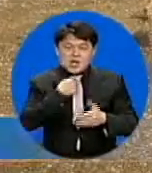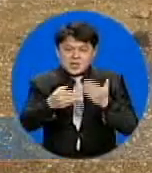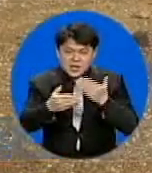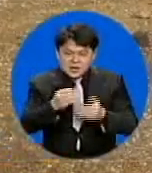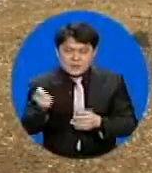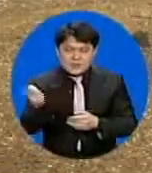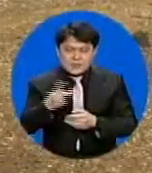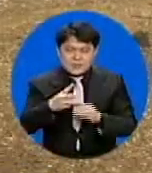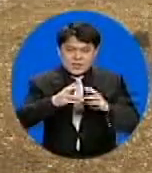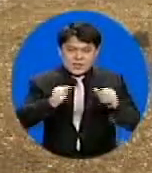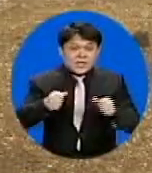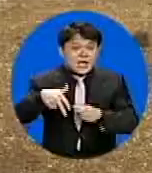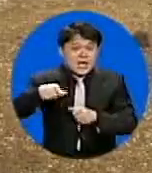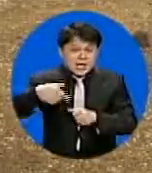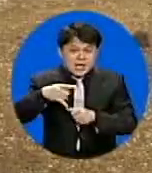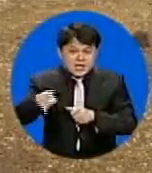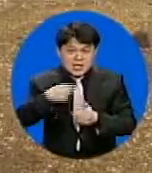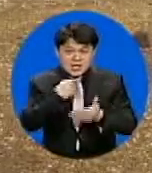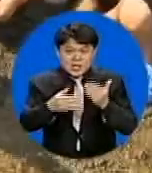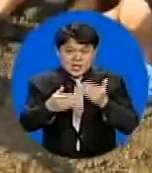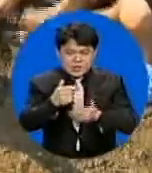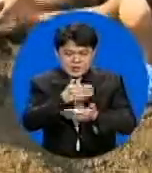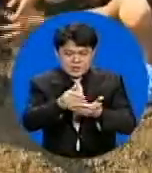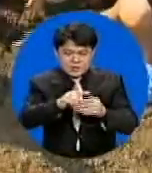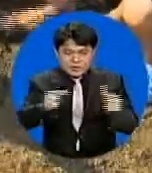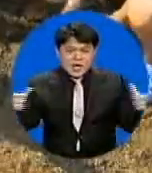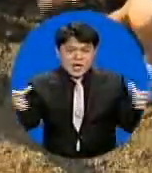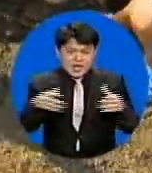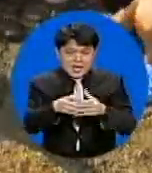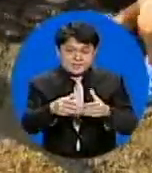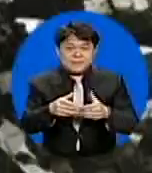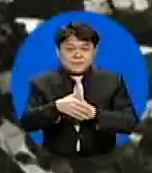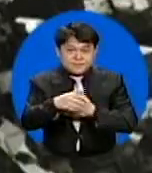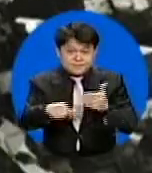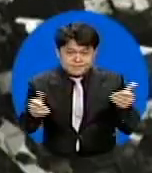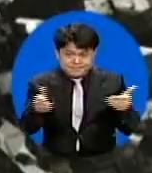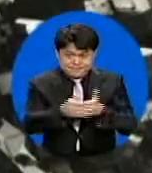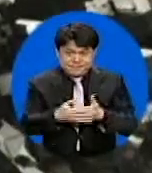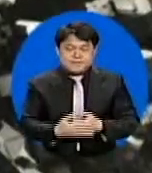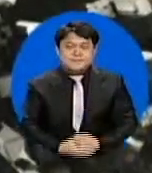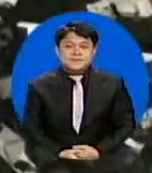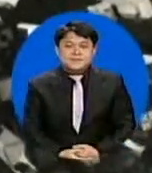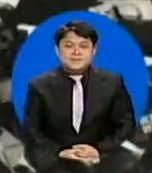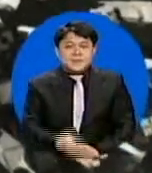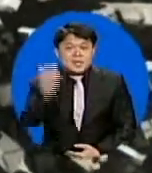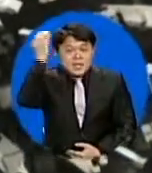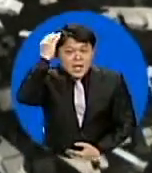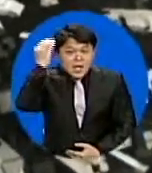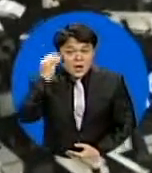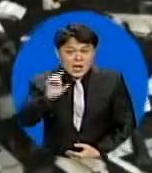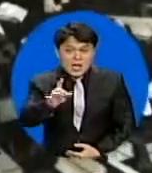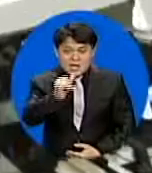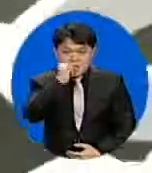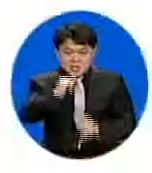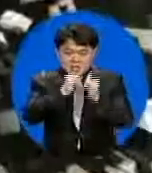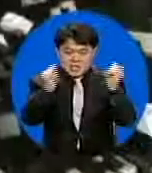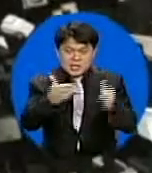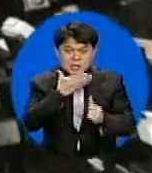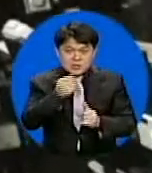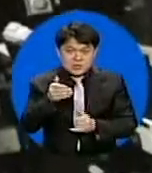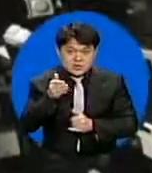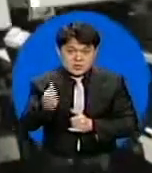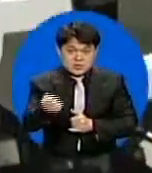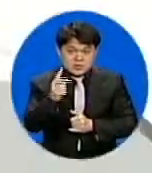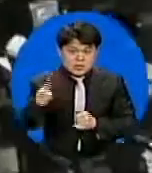체험, 흙가래 체험 등 미술 통합 프로그램이 진행됐습니다. 국내 유일 사회복지 전문 미디어 그룹